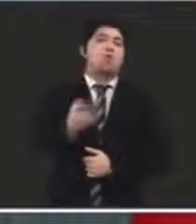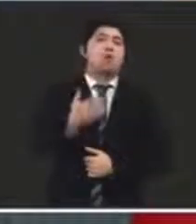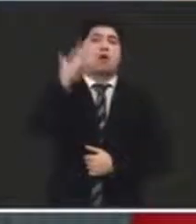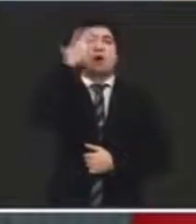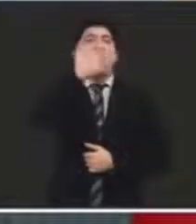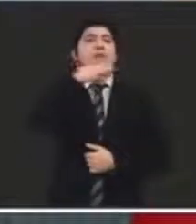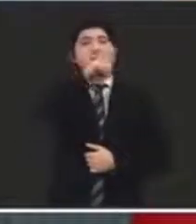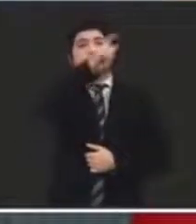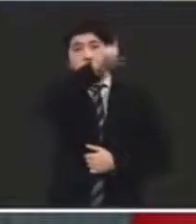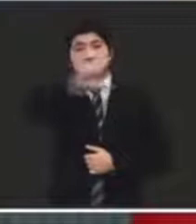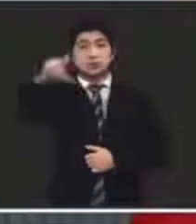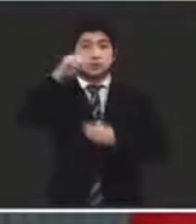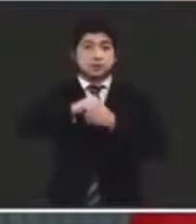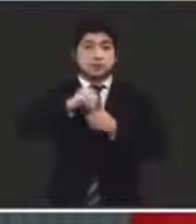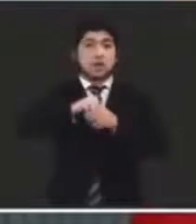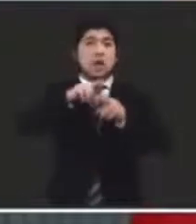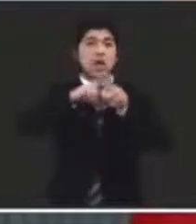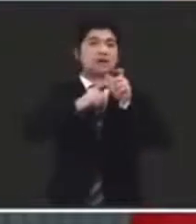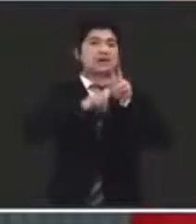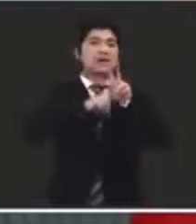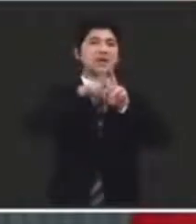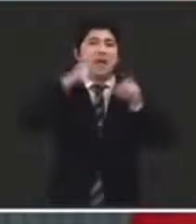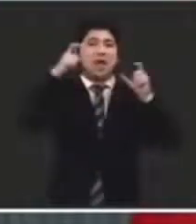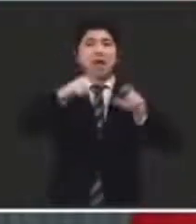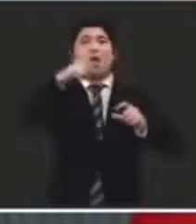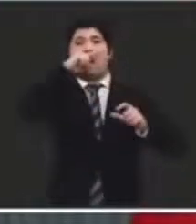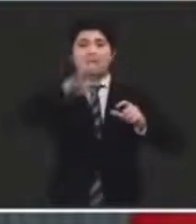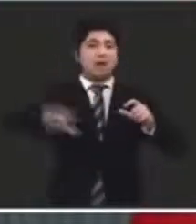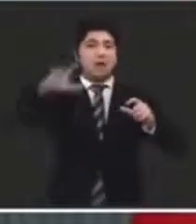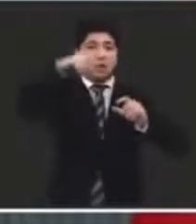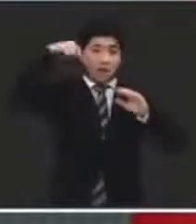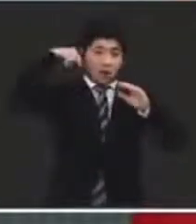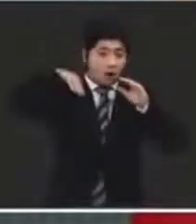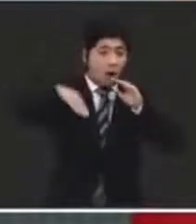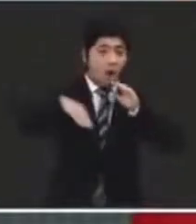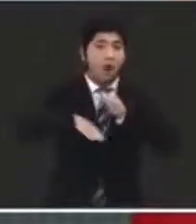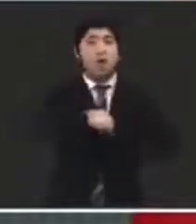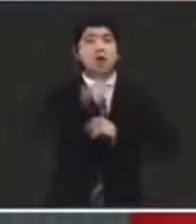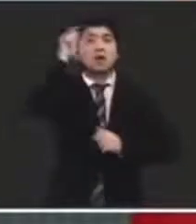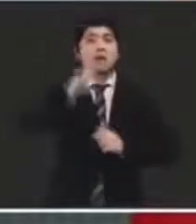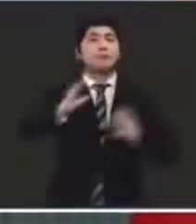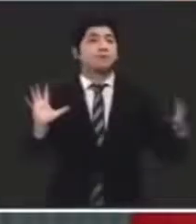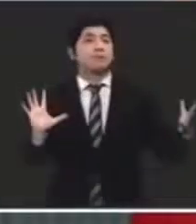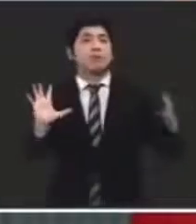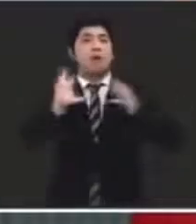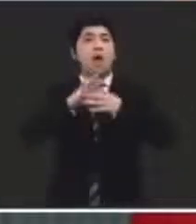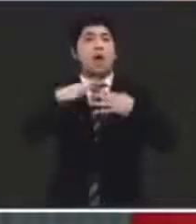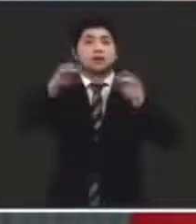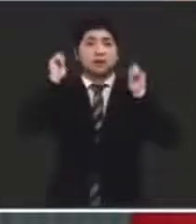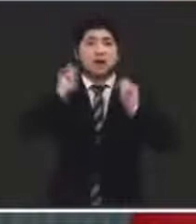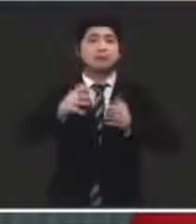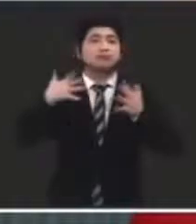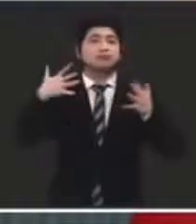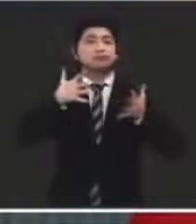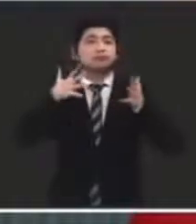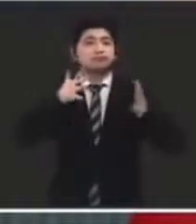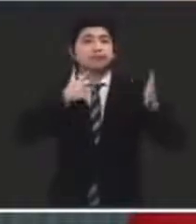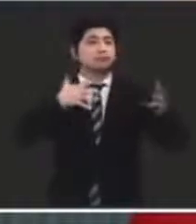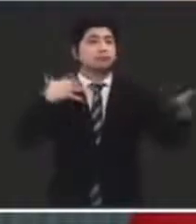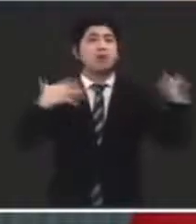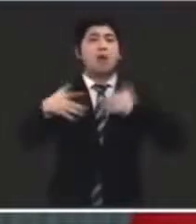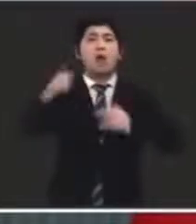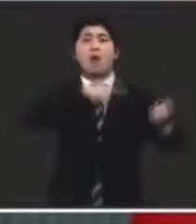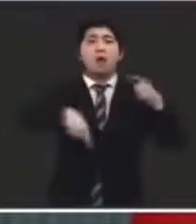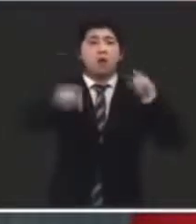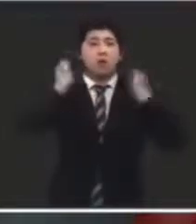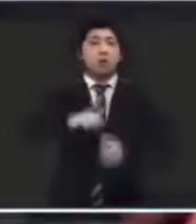kıyılarımızdan Asya'nın ve Afrika'nın derinliklerine kadar oluşturduğumuz Lojistik hatlarımız sayesinde